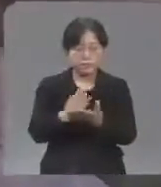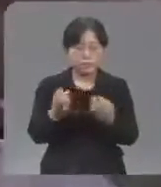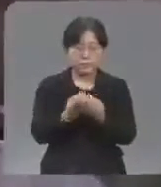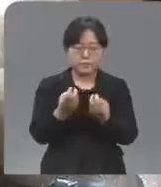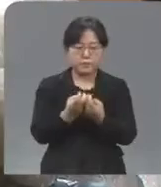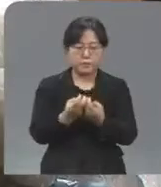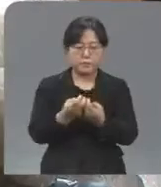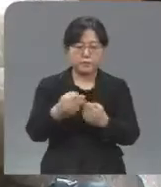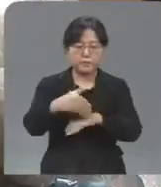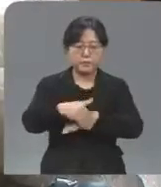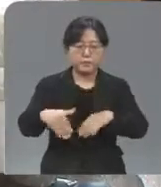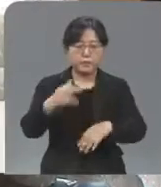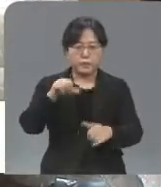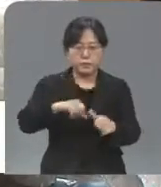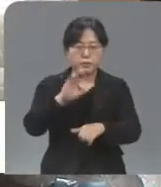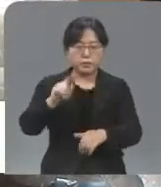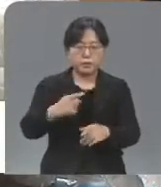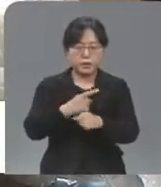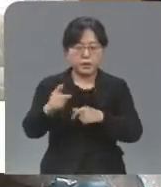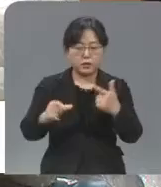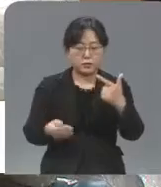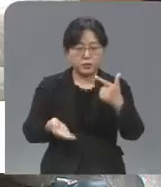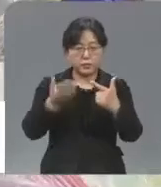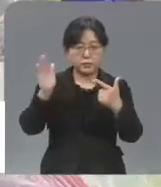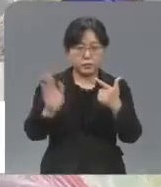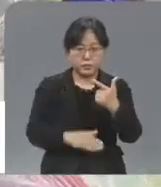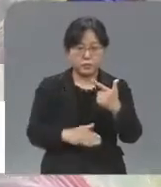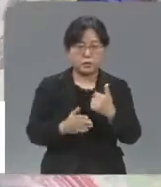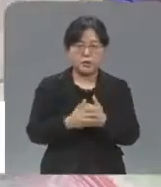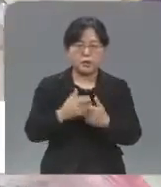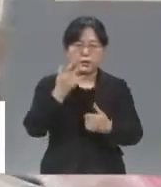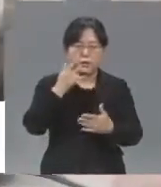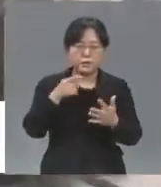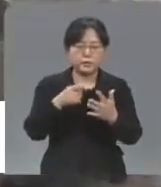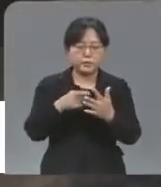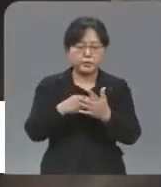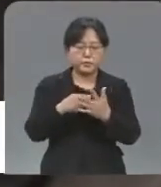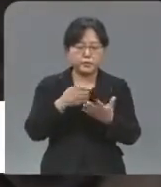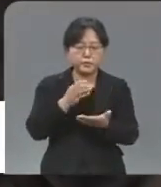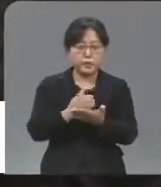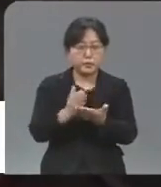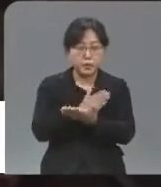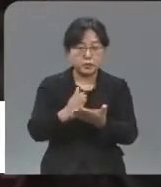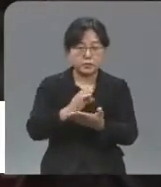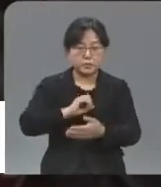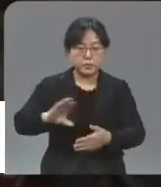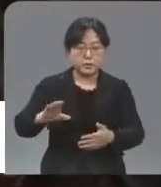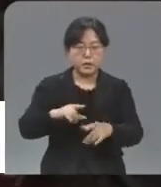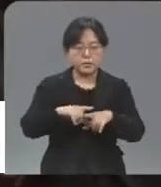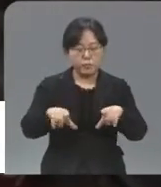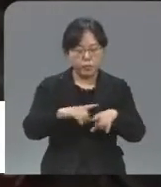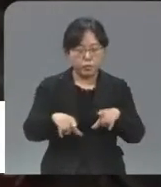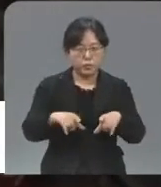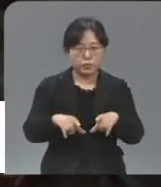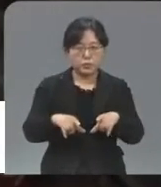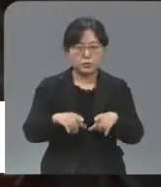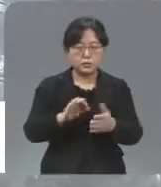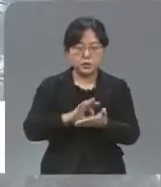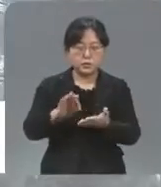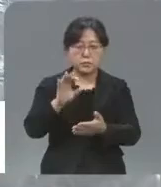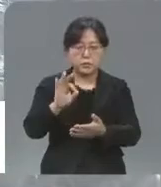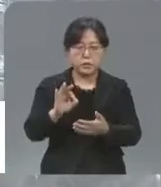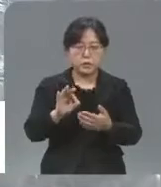방침입니다. 환경부는 내년 상반기부터 투명 페트병을 분리해 처리하면 일반 플라스틱 처리